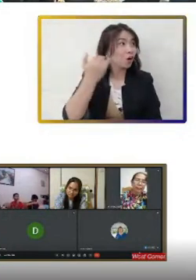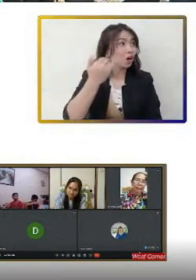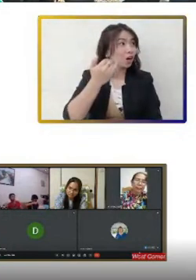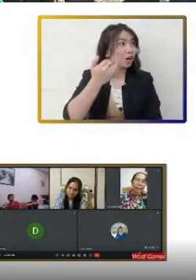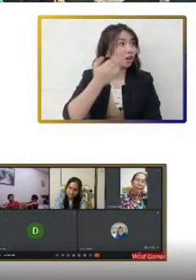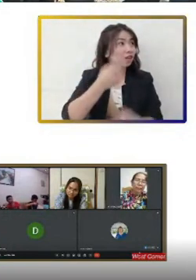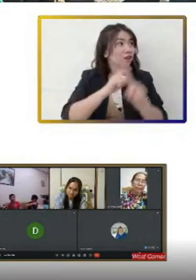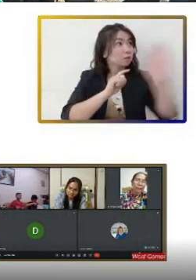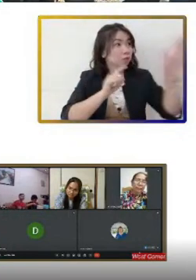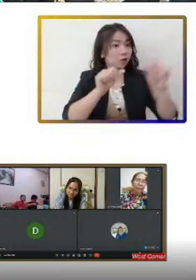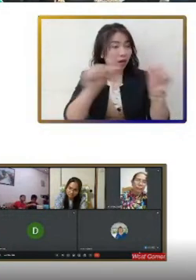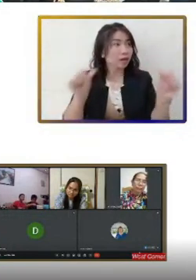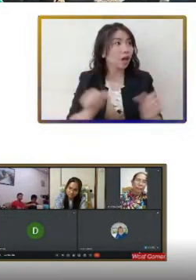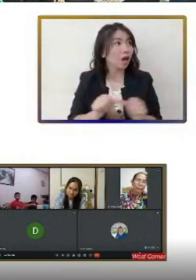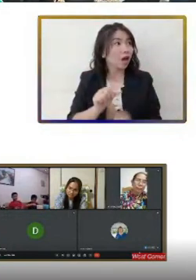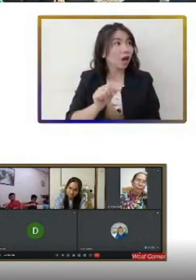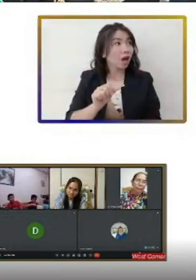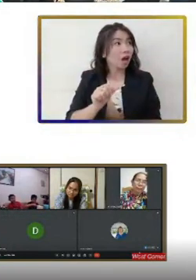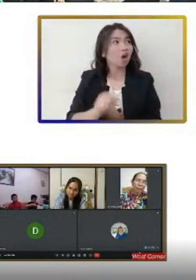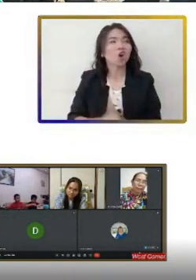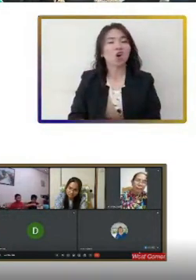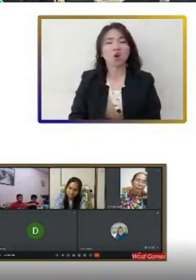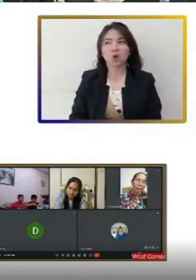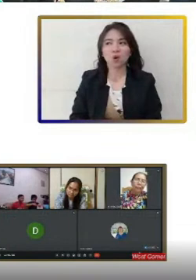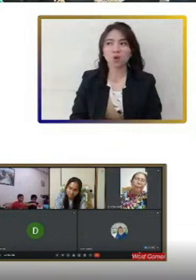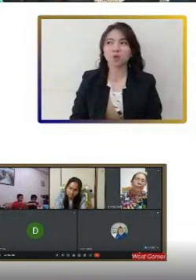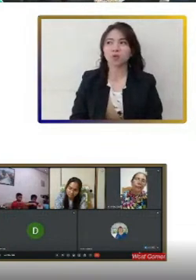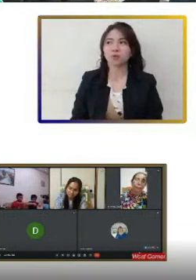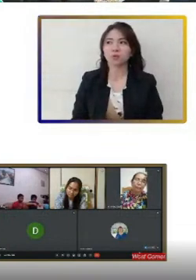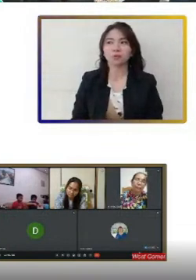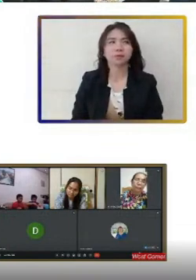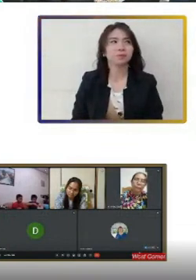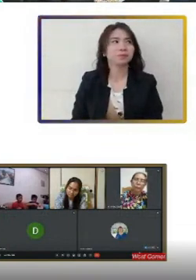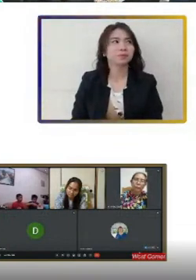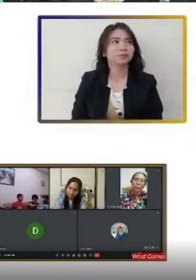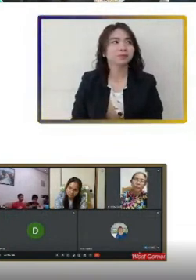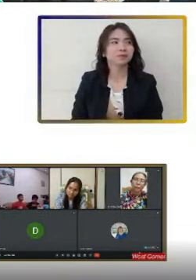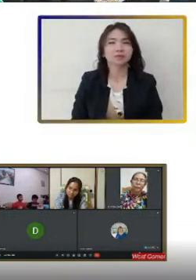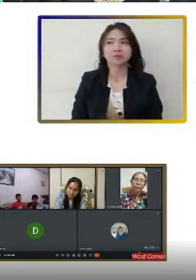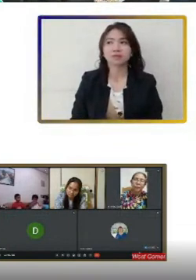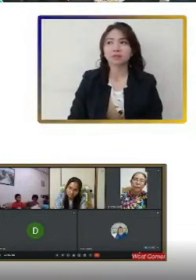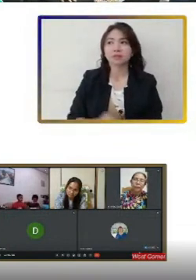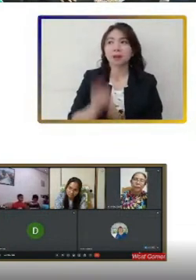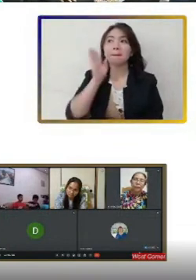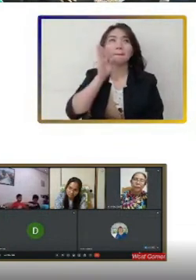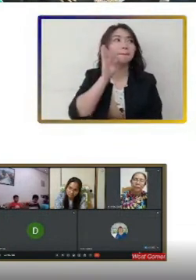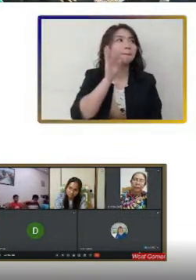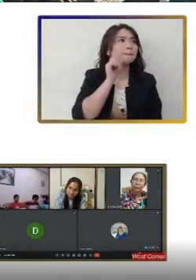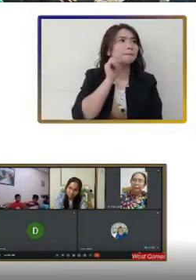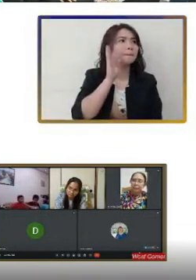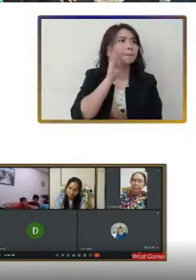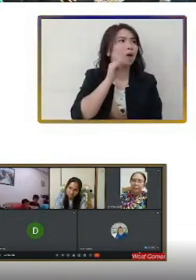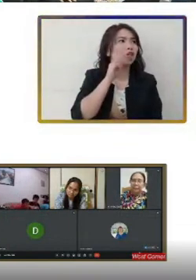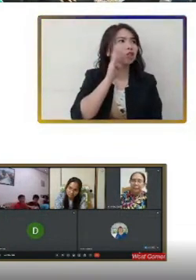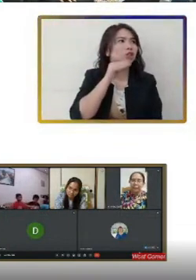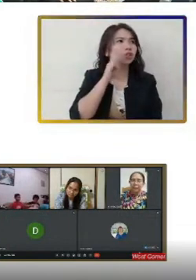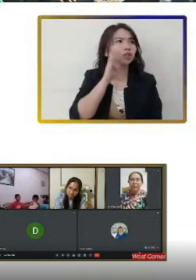Madski, ako nagtawag sa kanya, si Madski. No? Siya po talaga, dinala niya rito ang buong pamilya. Nandito ba si nanay mo